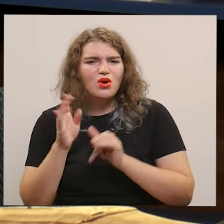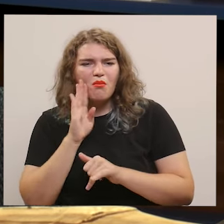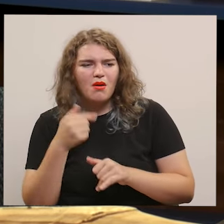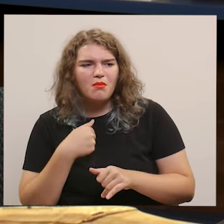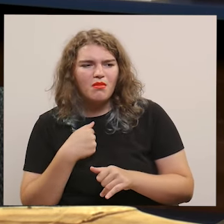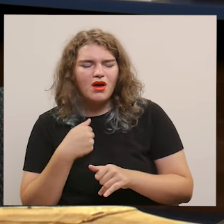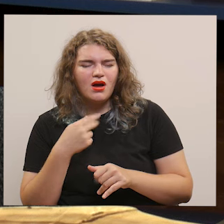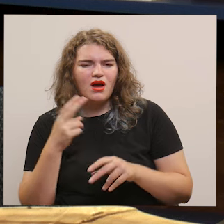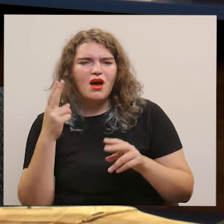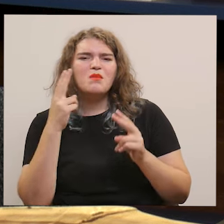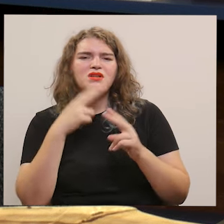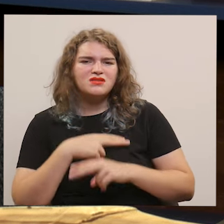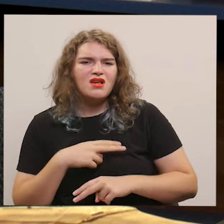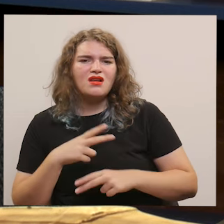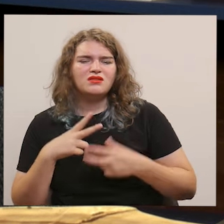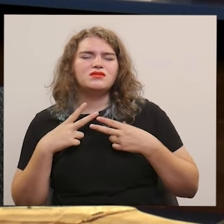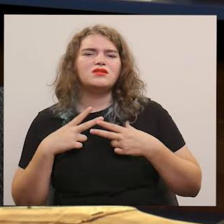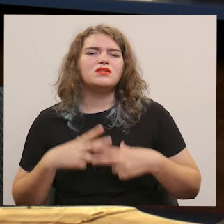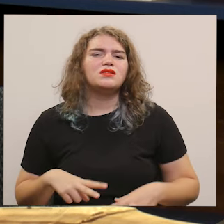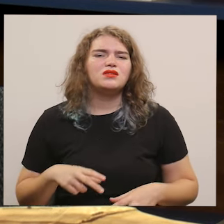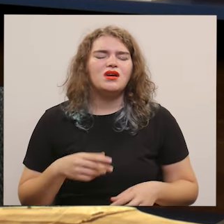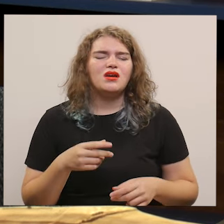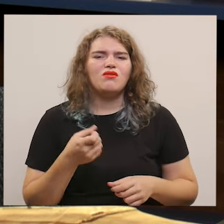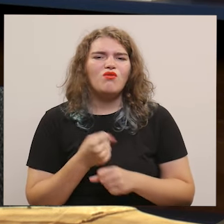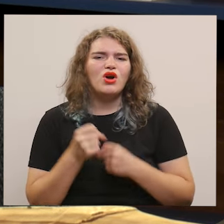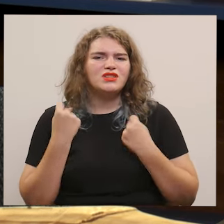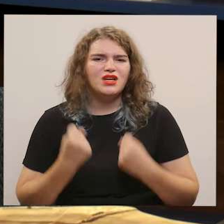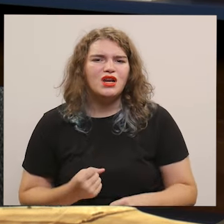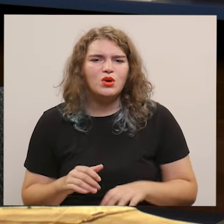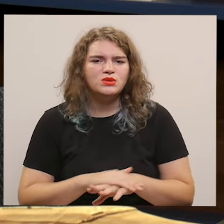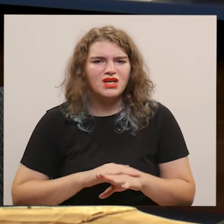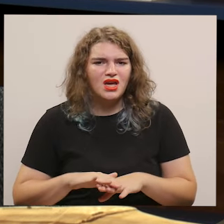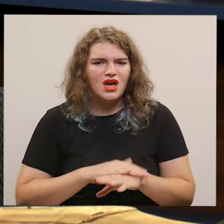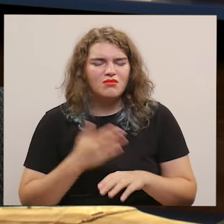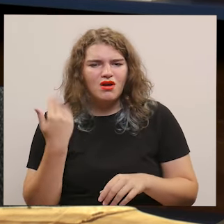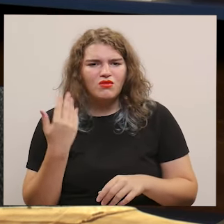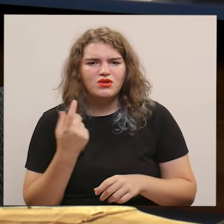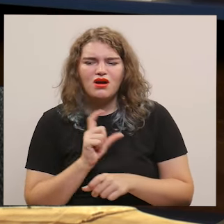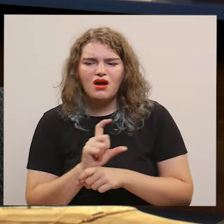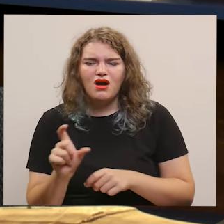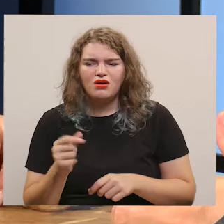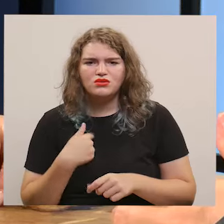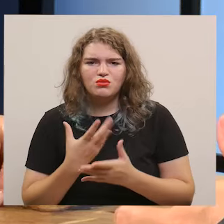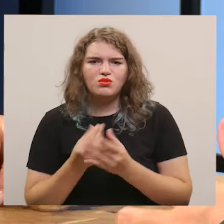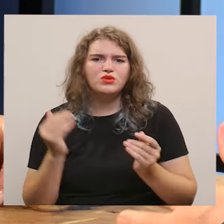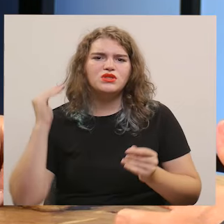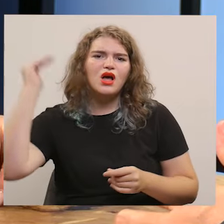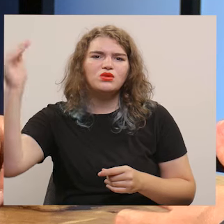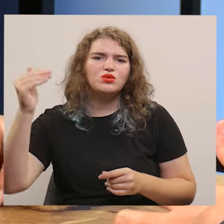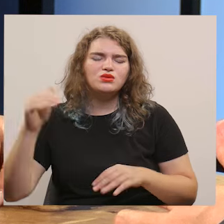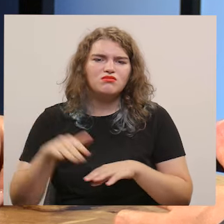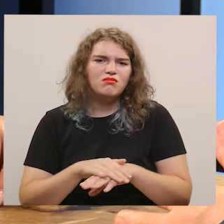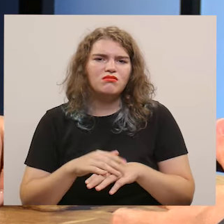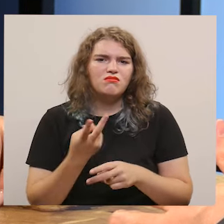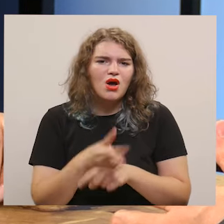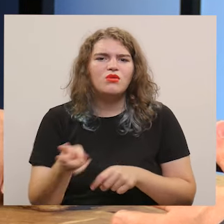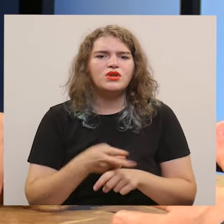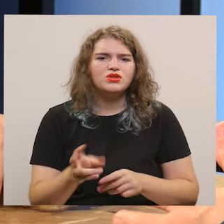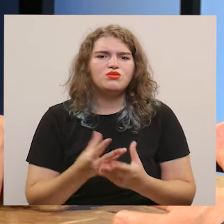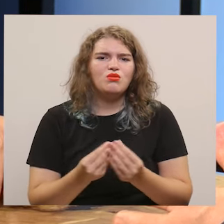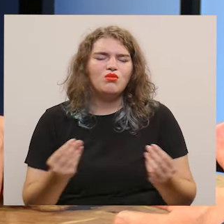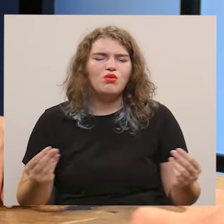foarte greu să aleg, să intru în procesul acesta de iertare. Pentru că mi-au greșit mult adulții. Fiind copil,